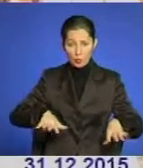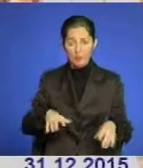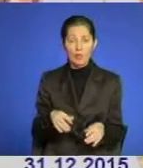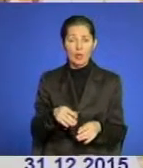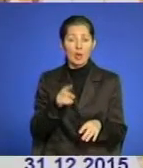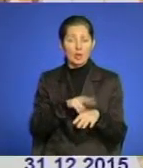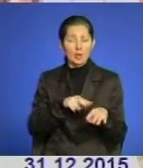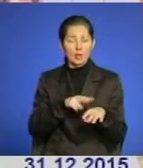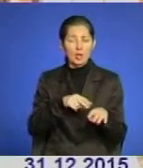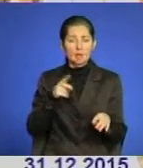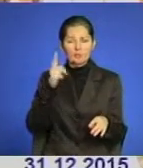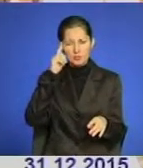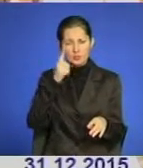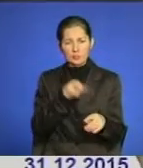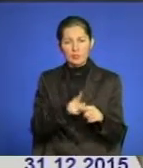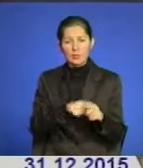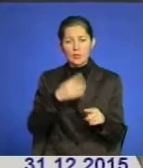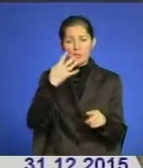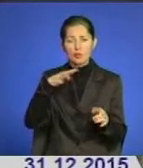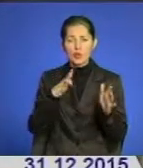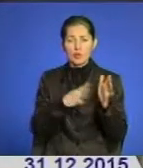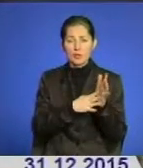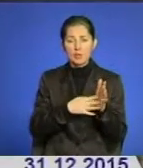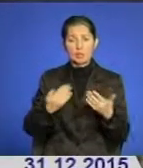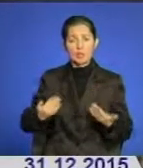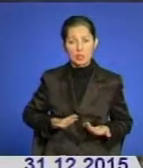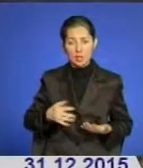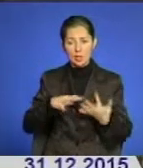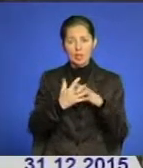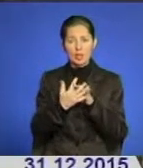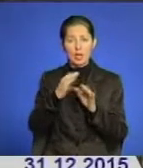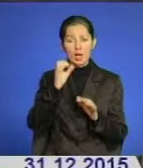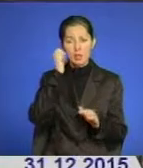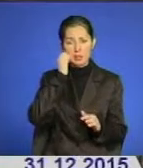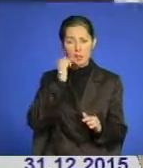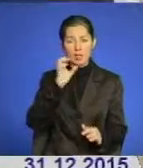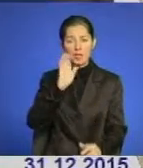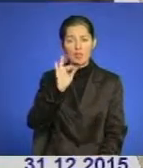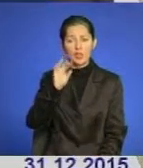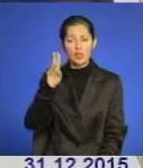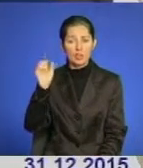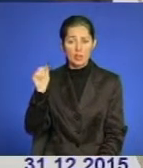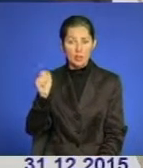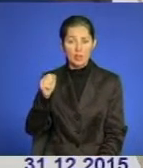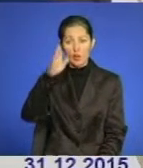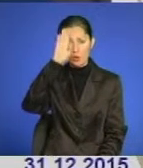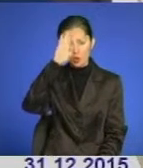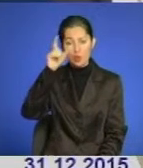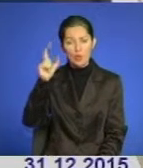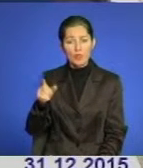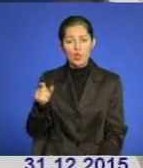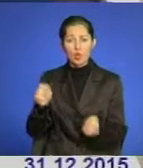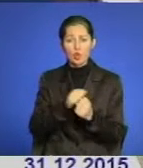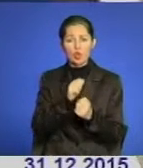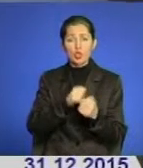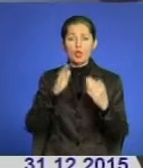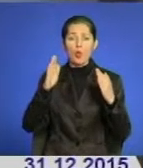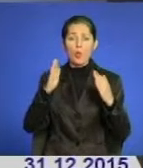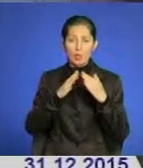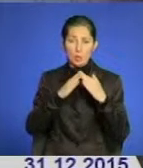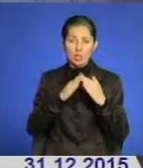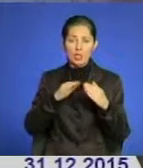хутра 49-річного жителя села Старий Вишнєвець. Чоловік з сушильного приміщення звіроферми викрав 324